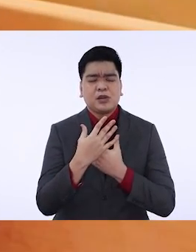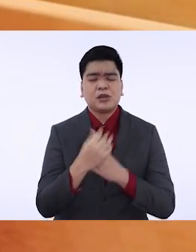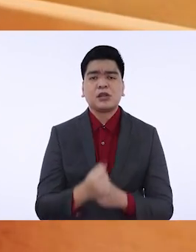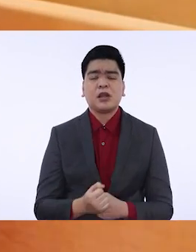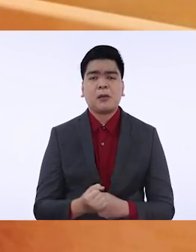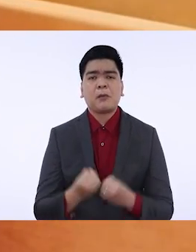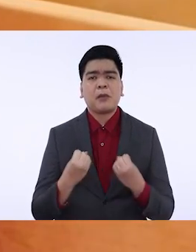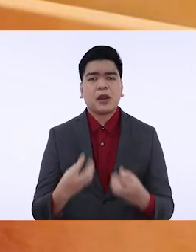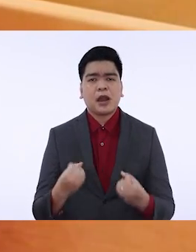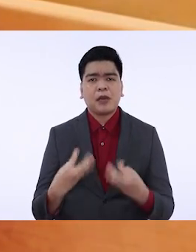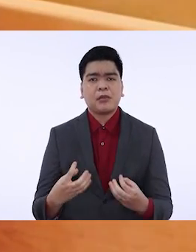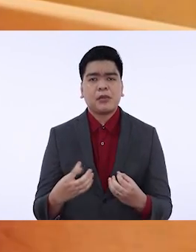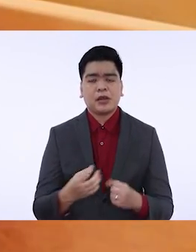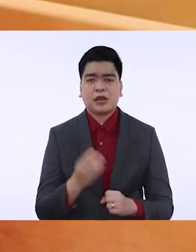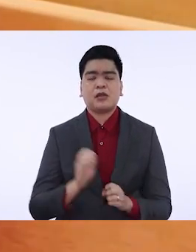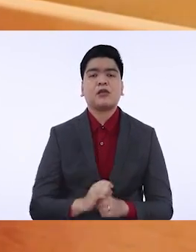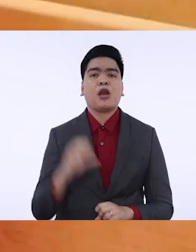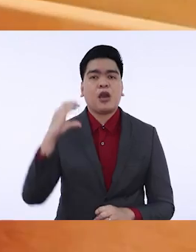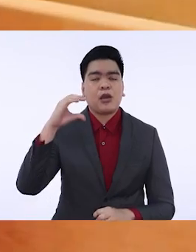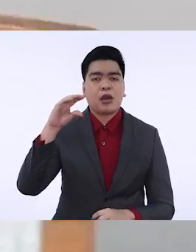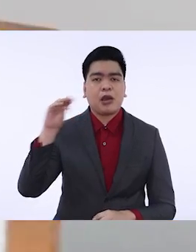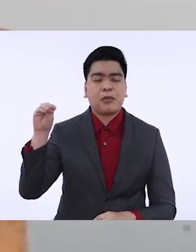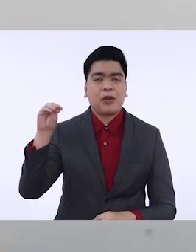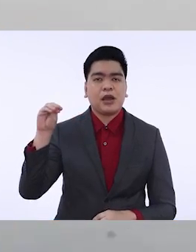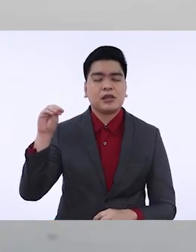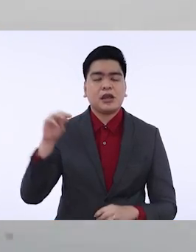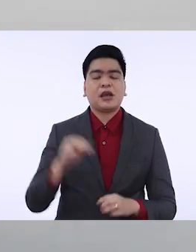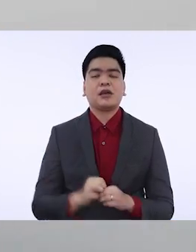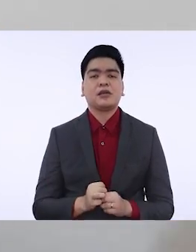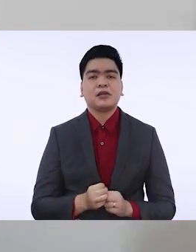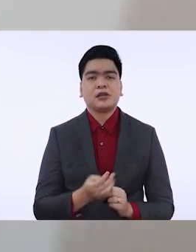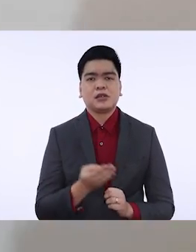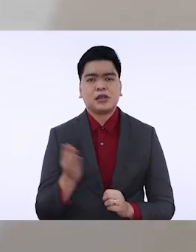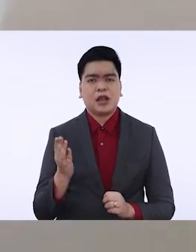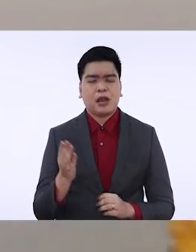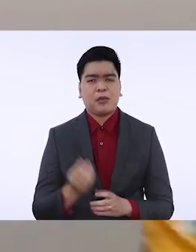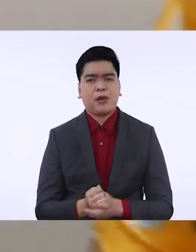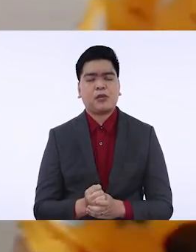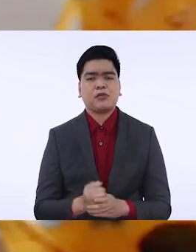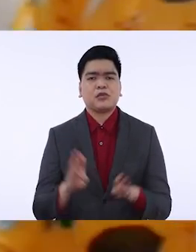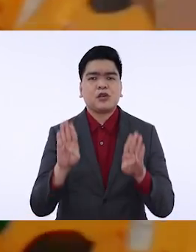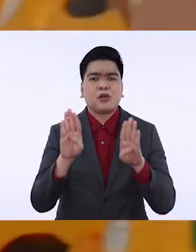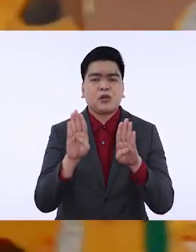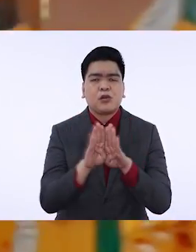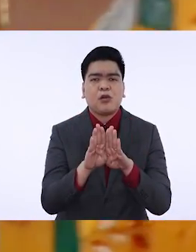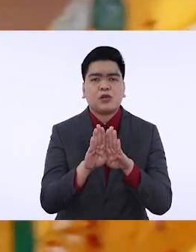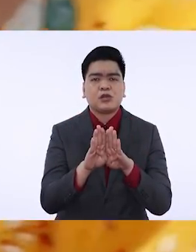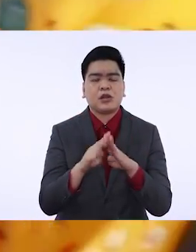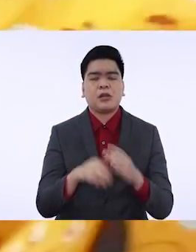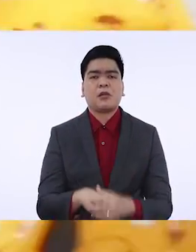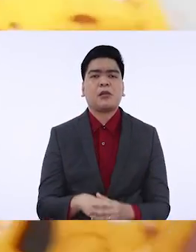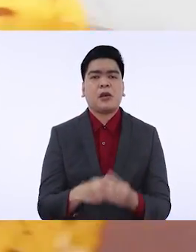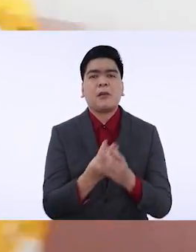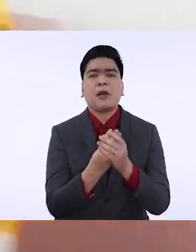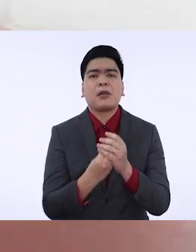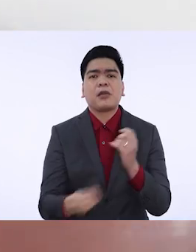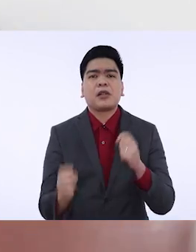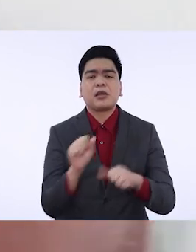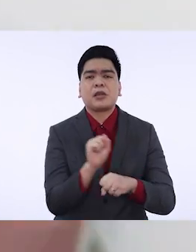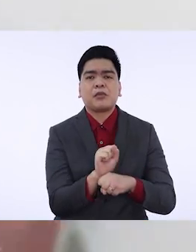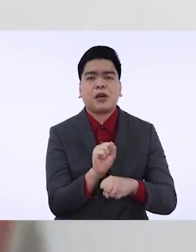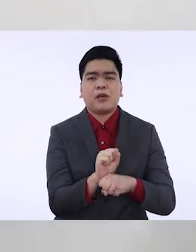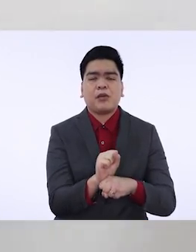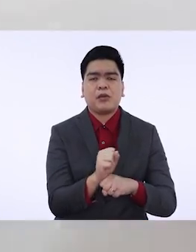sa marami na nagtulak sa mga kumpanya at mga establishmento na pansamantalang magsara at magbawas ng mga empleyado